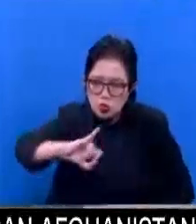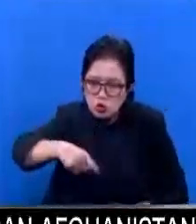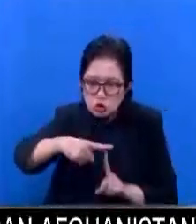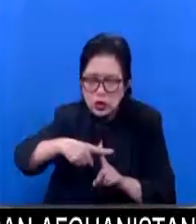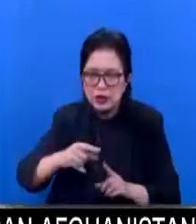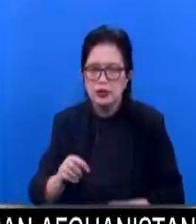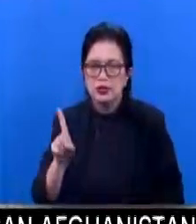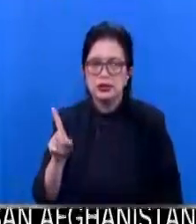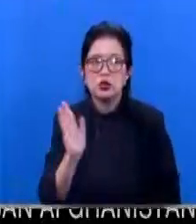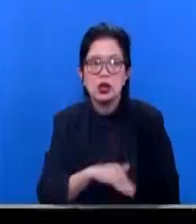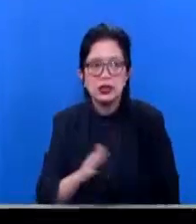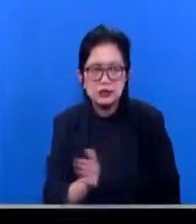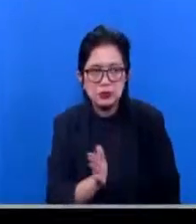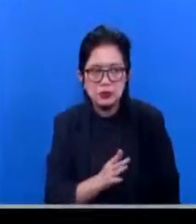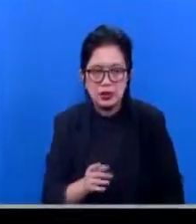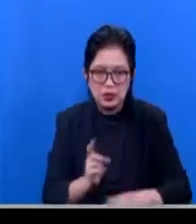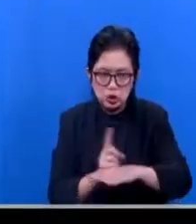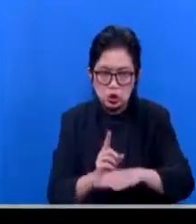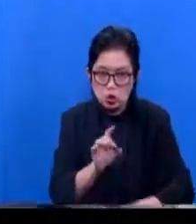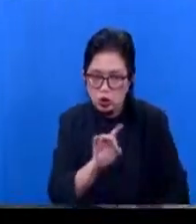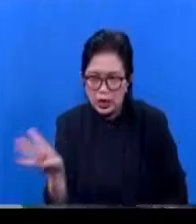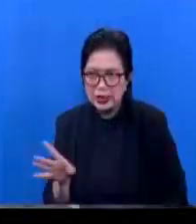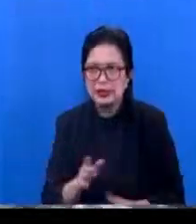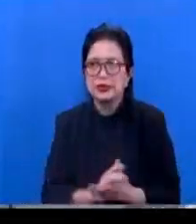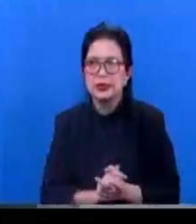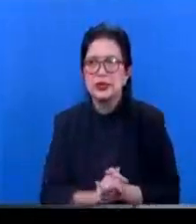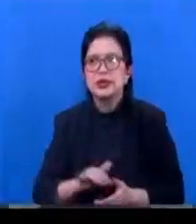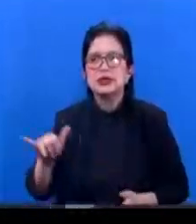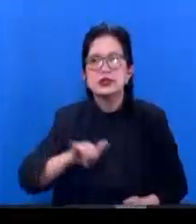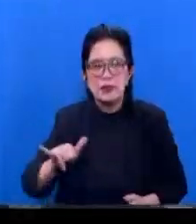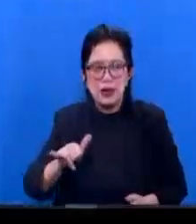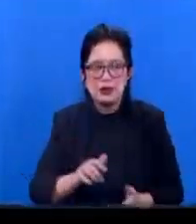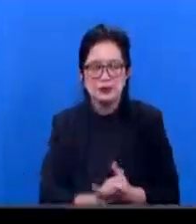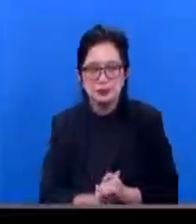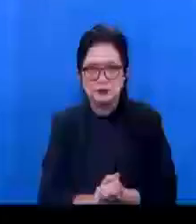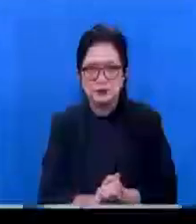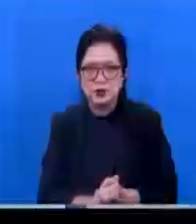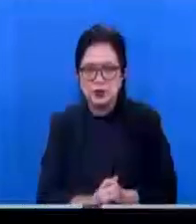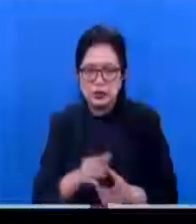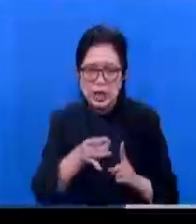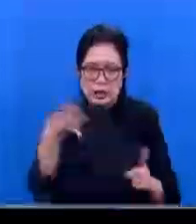Sehari sebelumnya, minimarket lain di Desa Klitik, Kecamatan Wonoasri juga jadi sasaran pencurian.